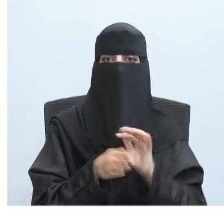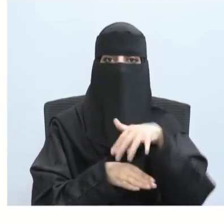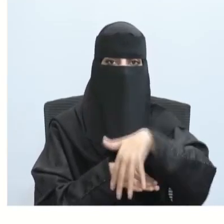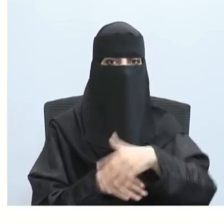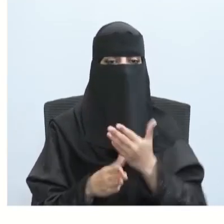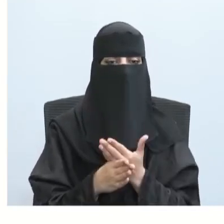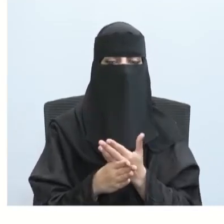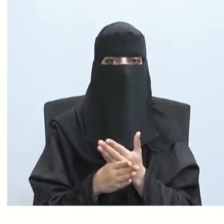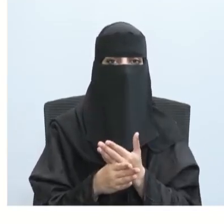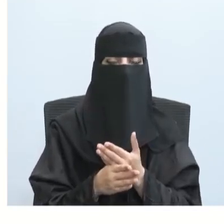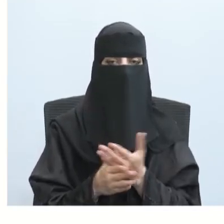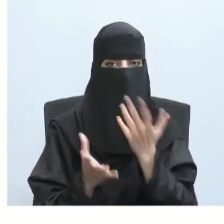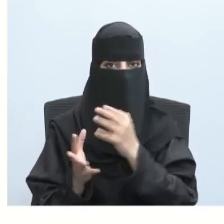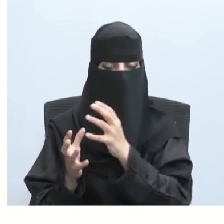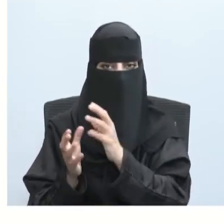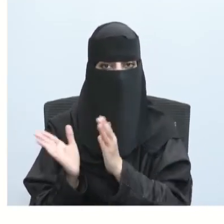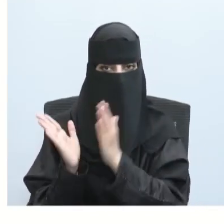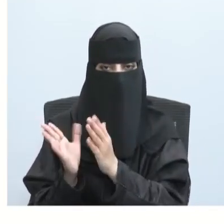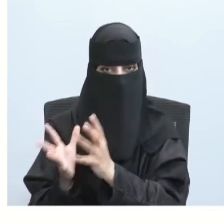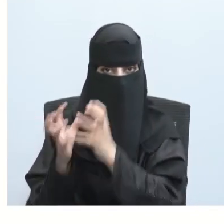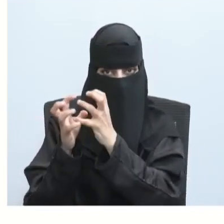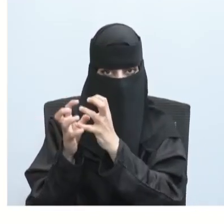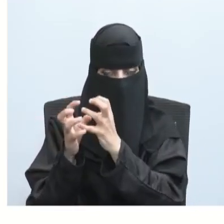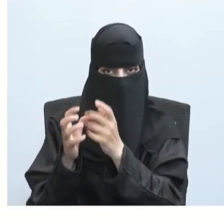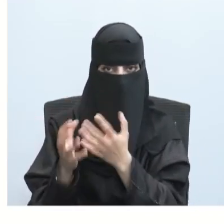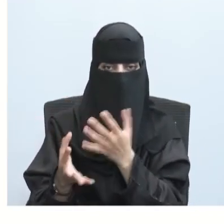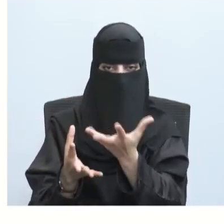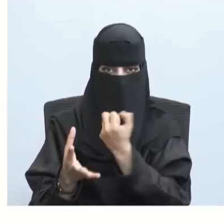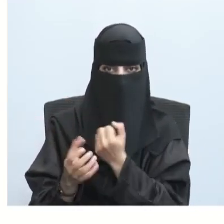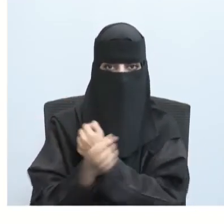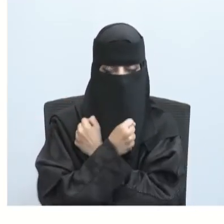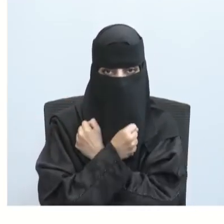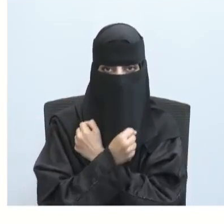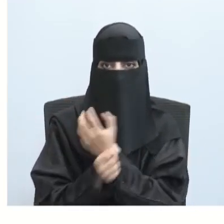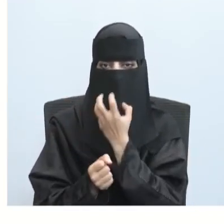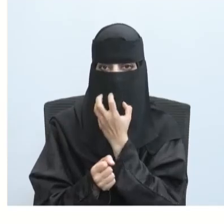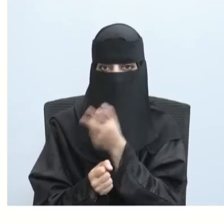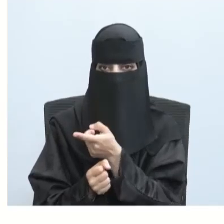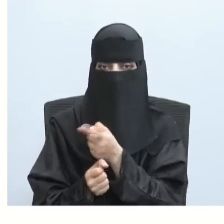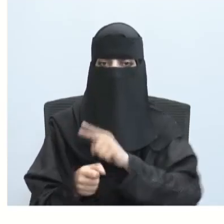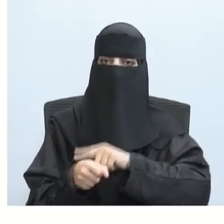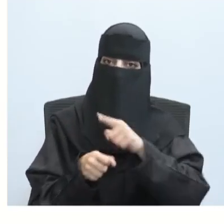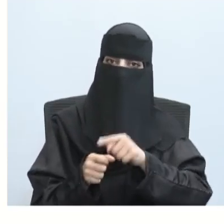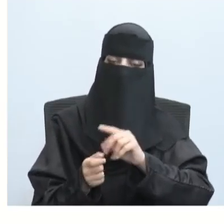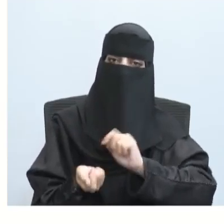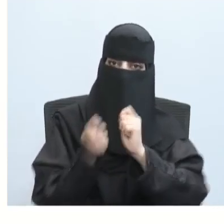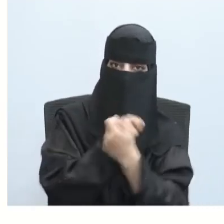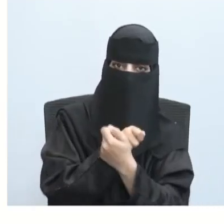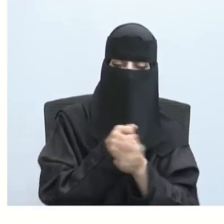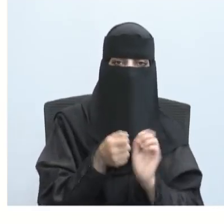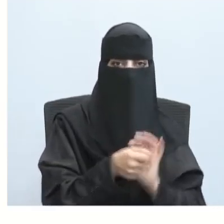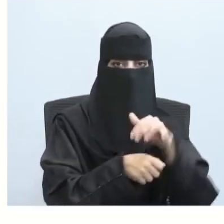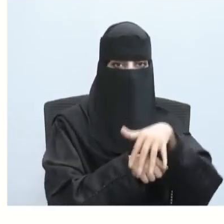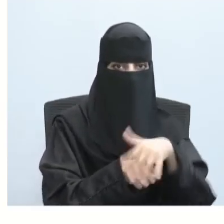السائله انتقلت من الحاله الصلبه واكتسب الطاقه حراريه وتحولت بذلك الى الحاله السائله